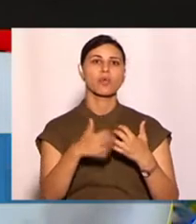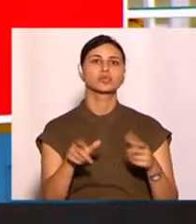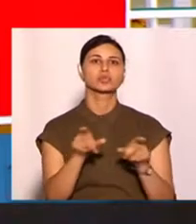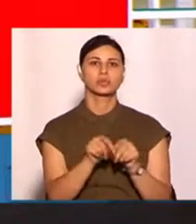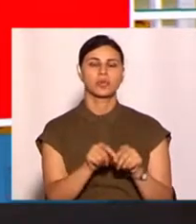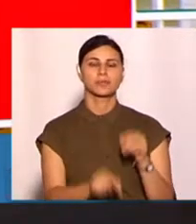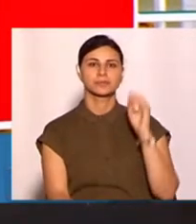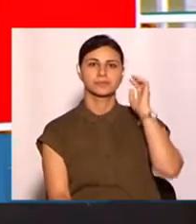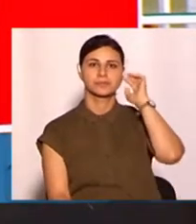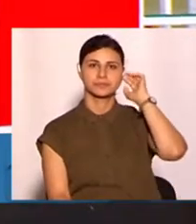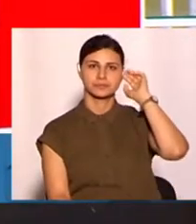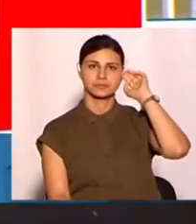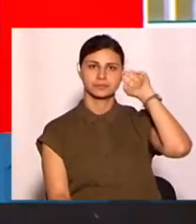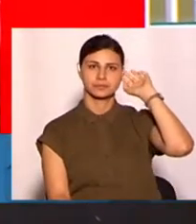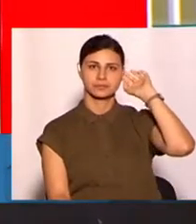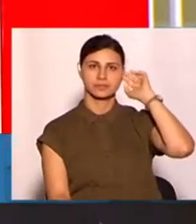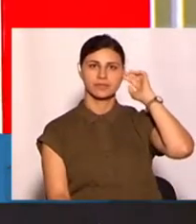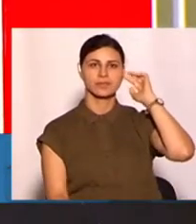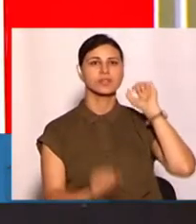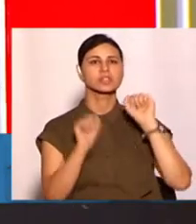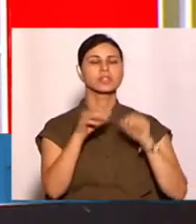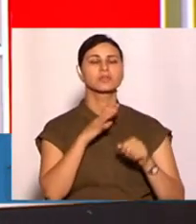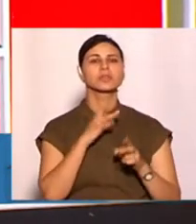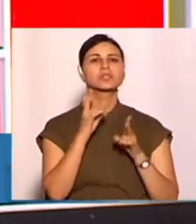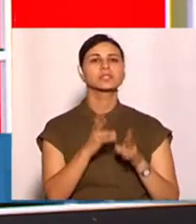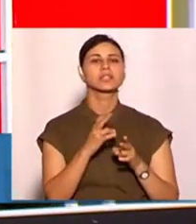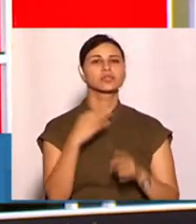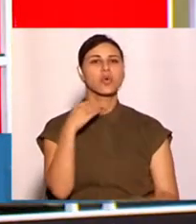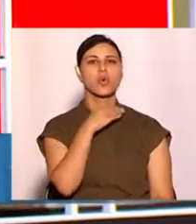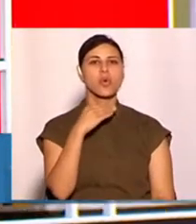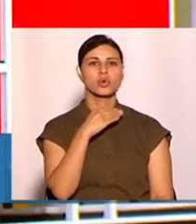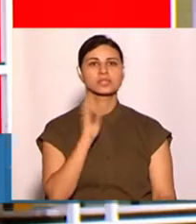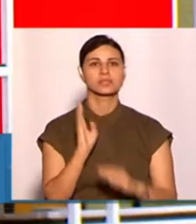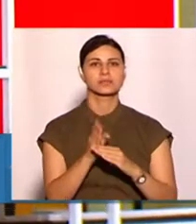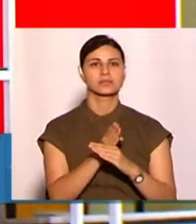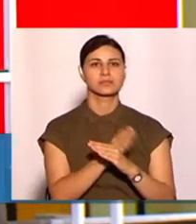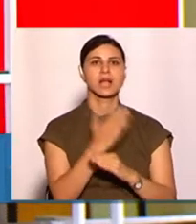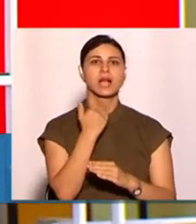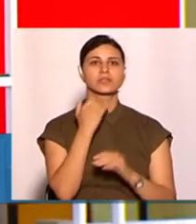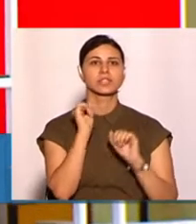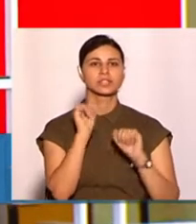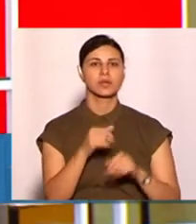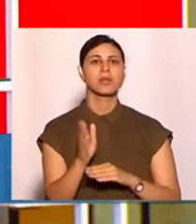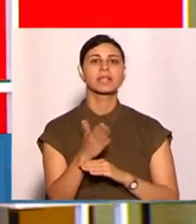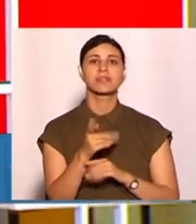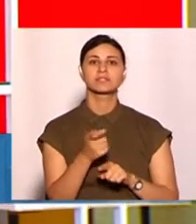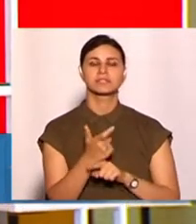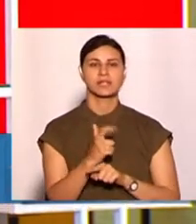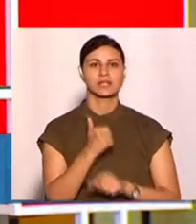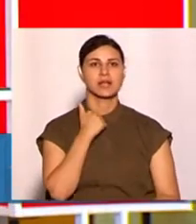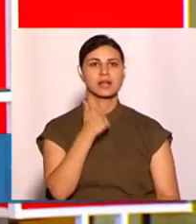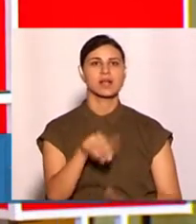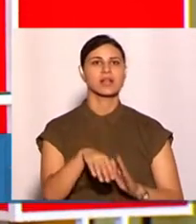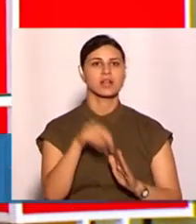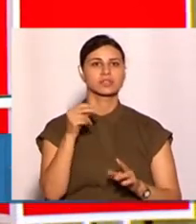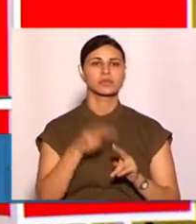კომბინაციაში. შეიძლება გამოვიყენოთ ნაზი ფაქტურის ხორცი, რომლის დაქუცმაცება ადვილად შესაძლებელია. თევზი არის ძალიან კარგი